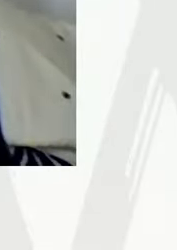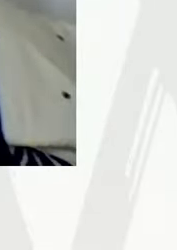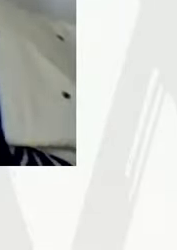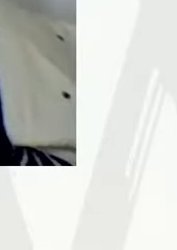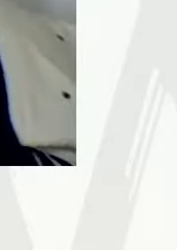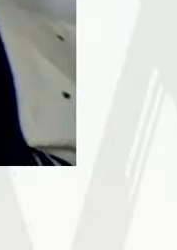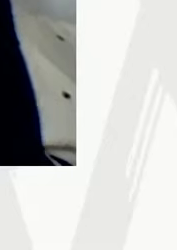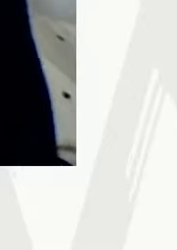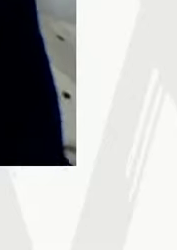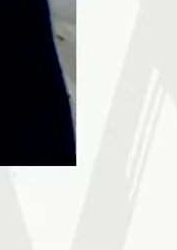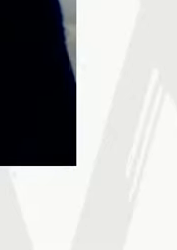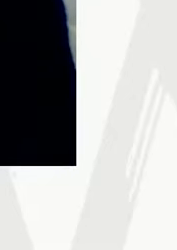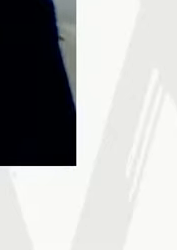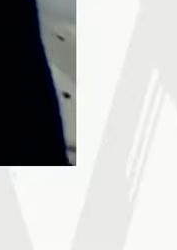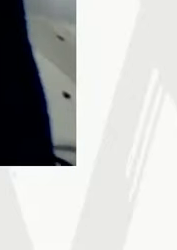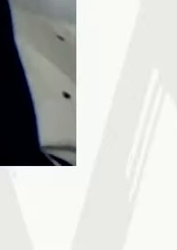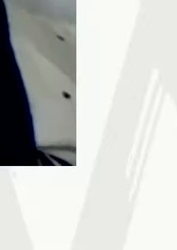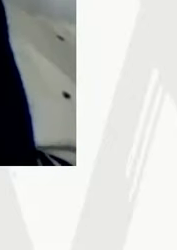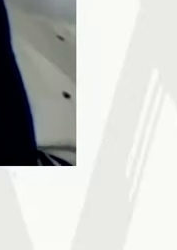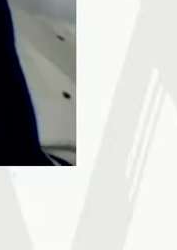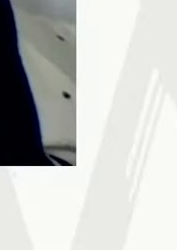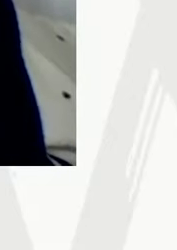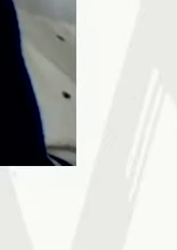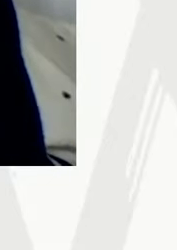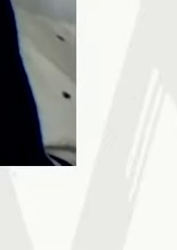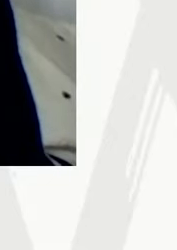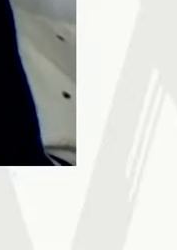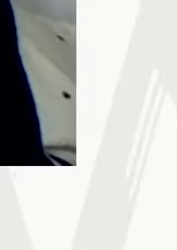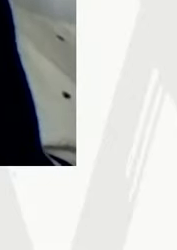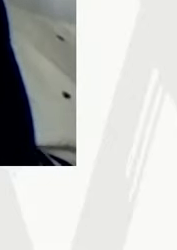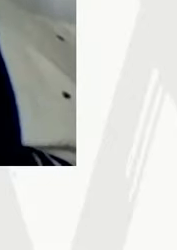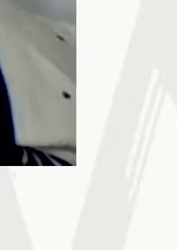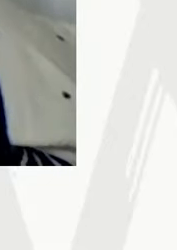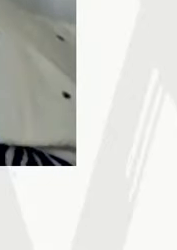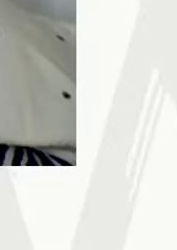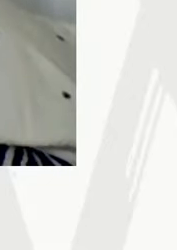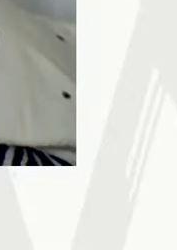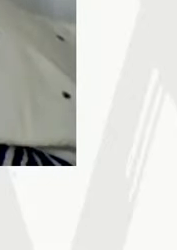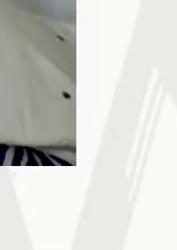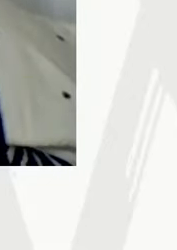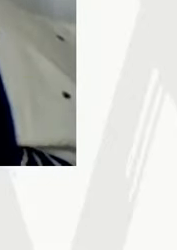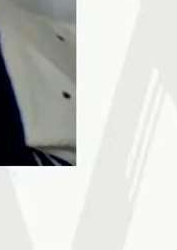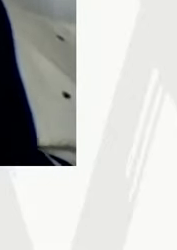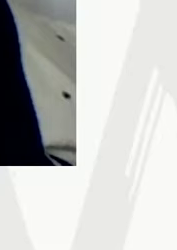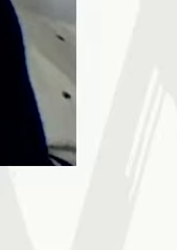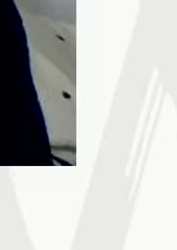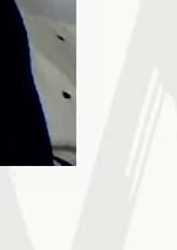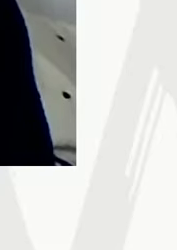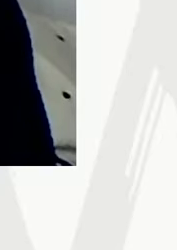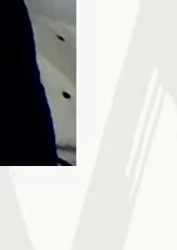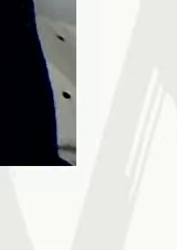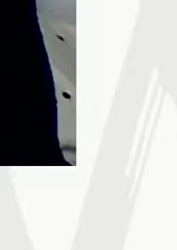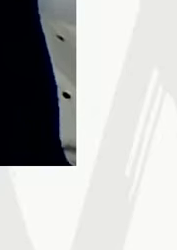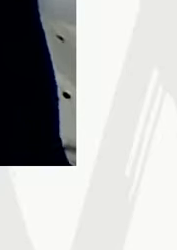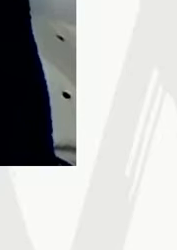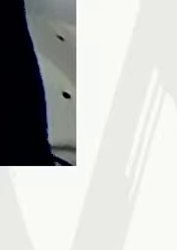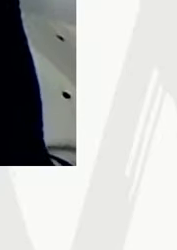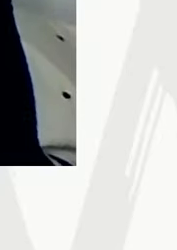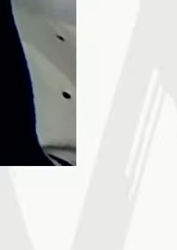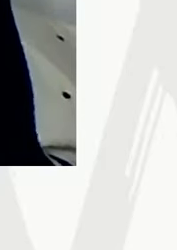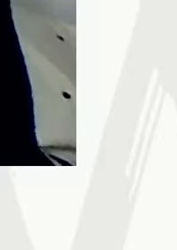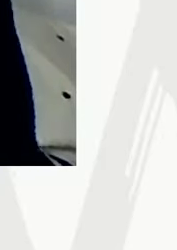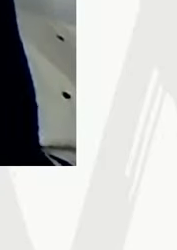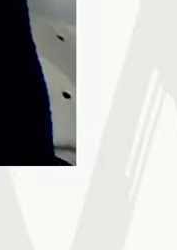liberté devient sa propre production. Elle n'est pas une propriété donnée d'avance, ni un